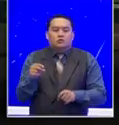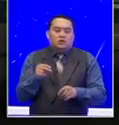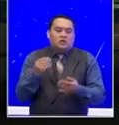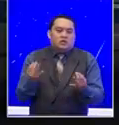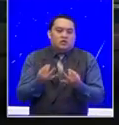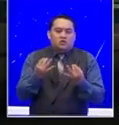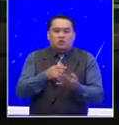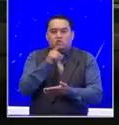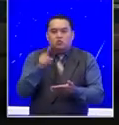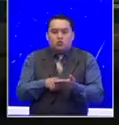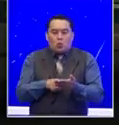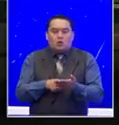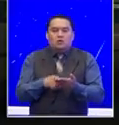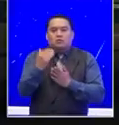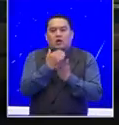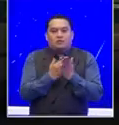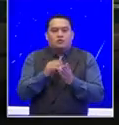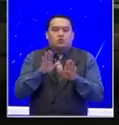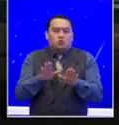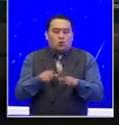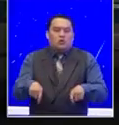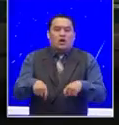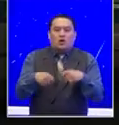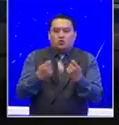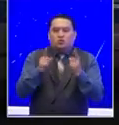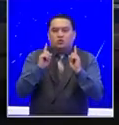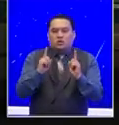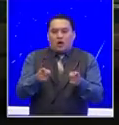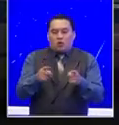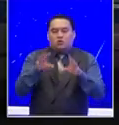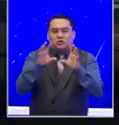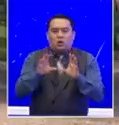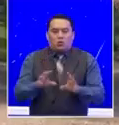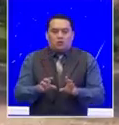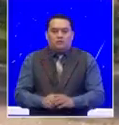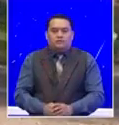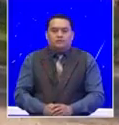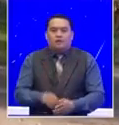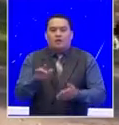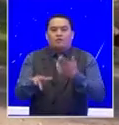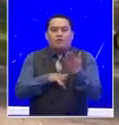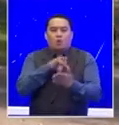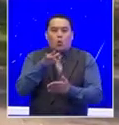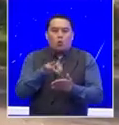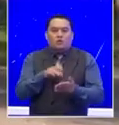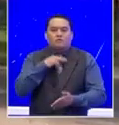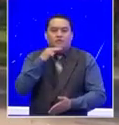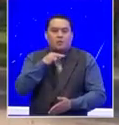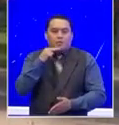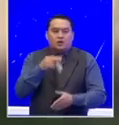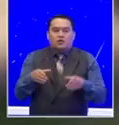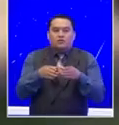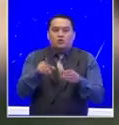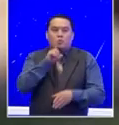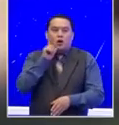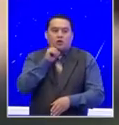интересуемся целью поездок. Протоколы составляем только за нарушения, согласно действующих законов. В городе Капшигай во внимание полицейских попала группа